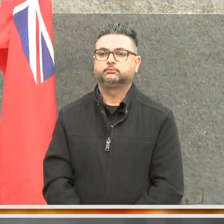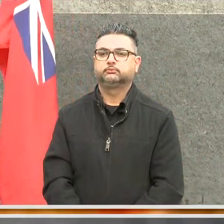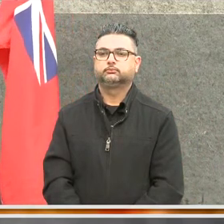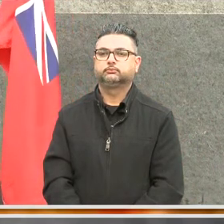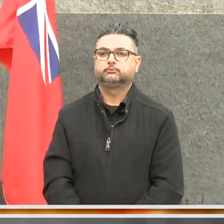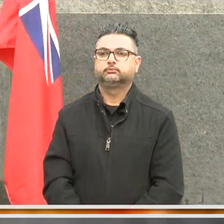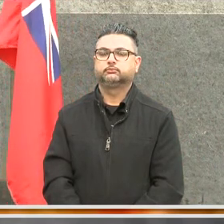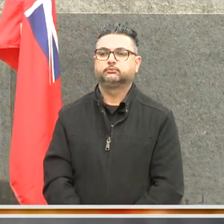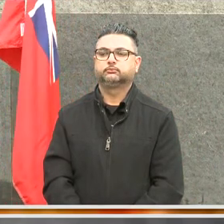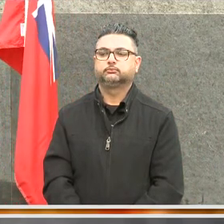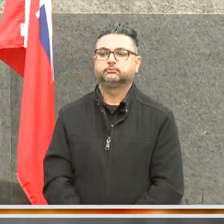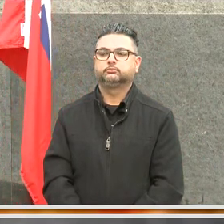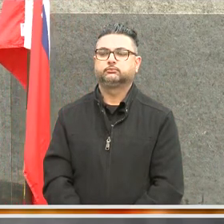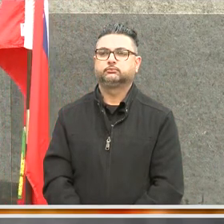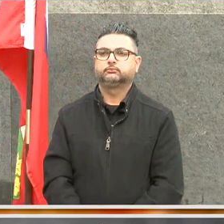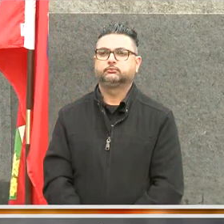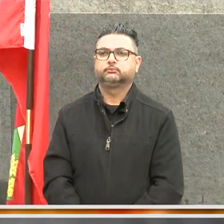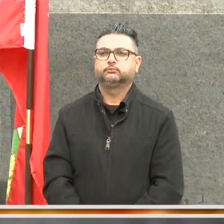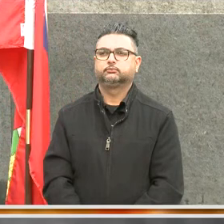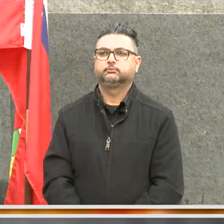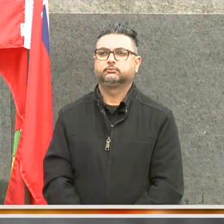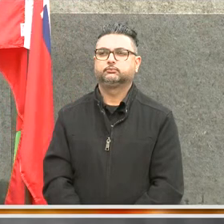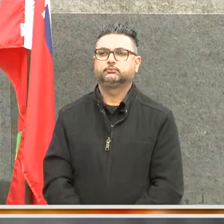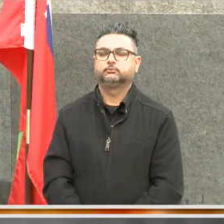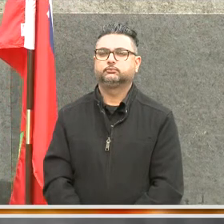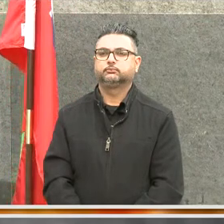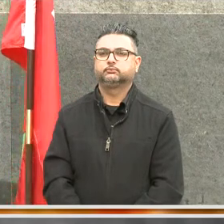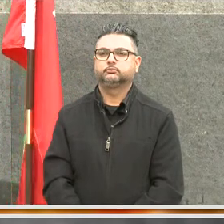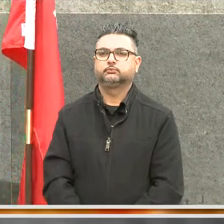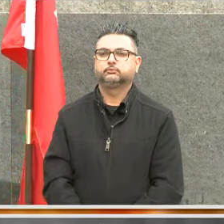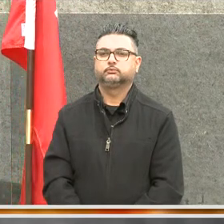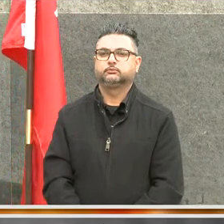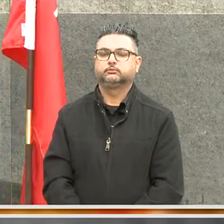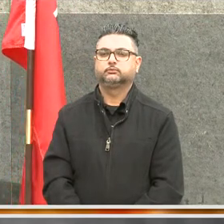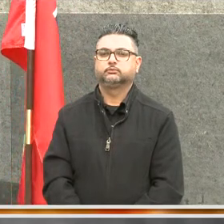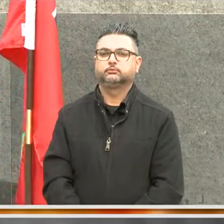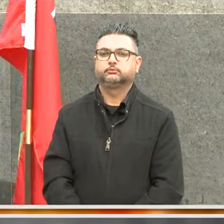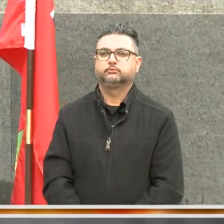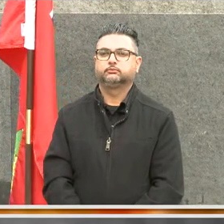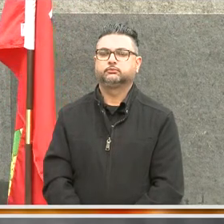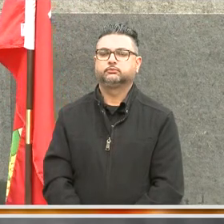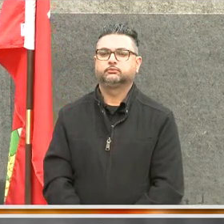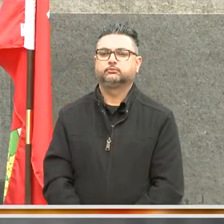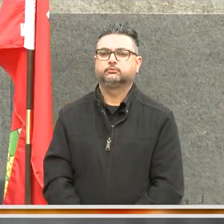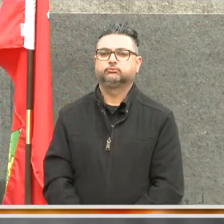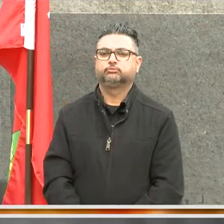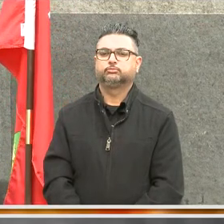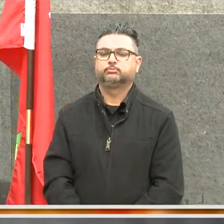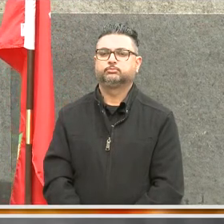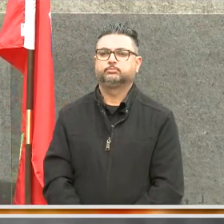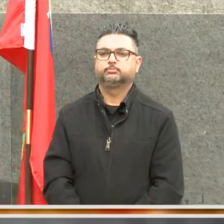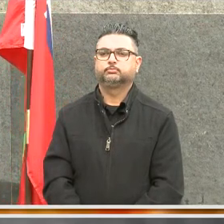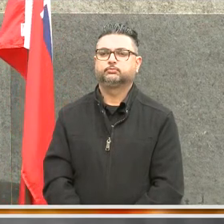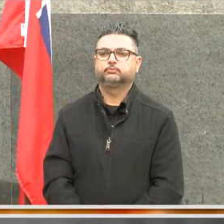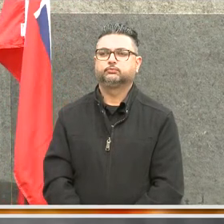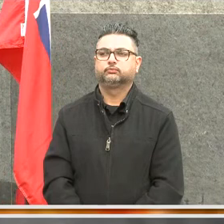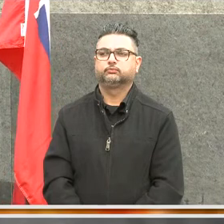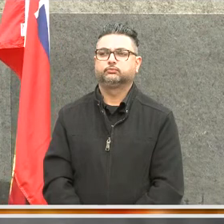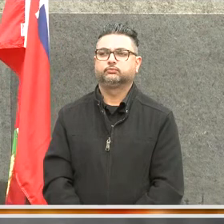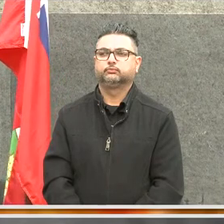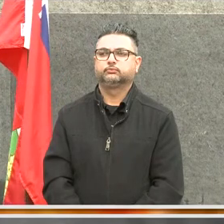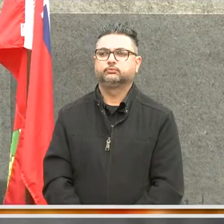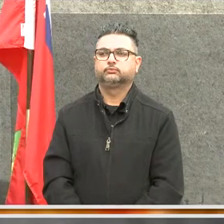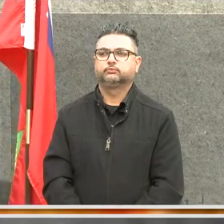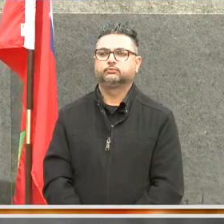se rappeler en tant que bénéficiaire de cette paix apportée par le service et le sacrifice de nos